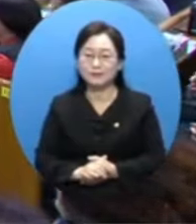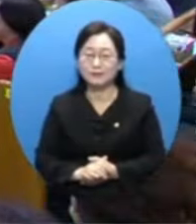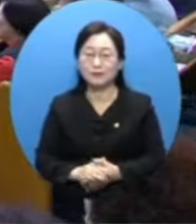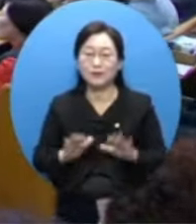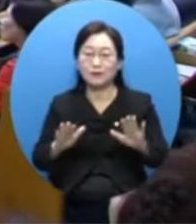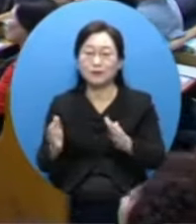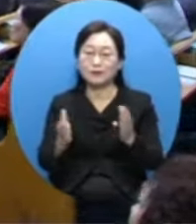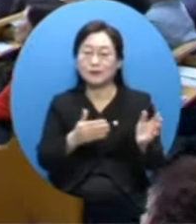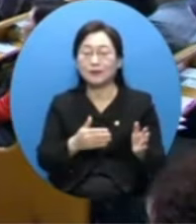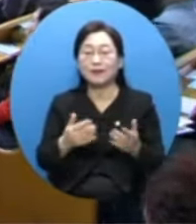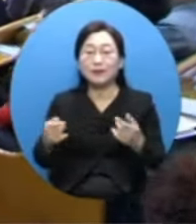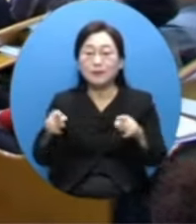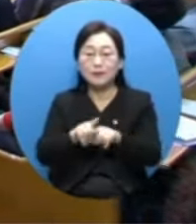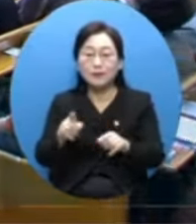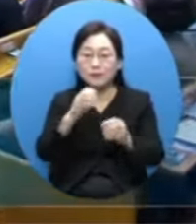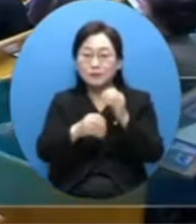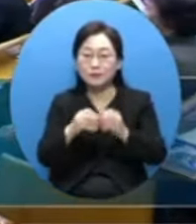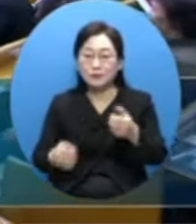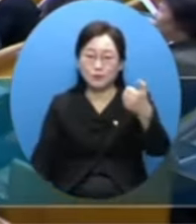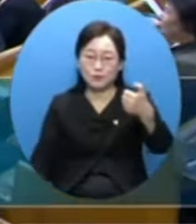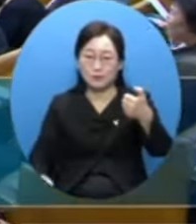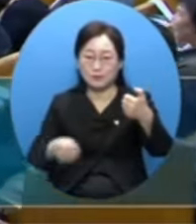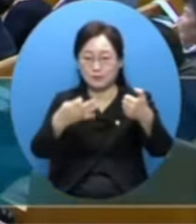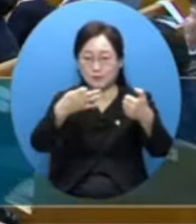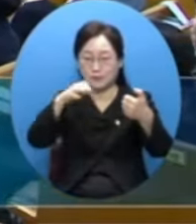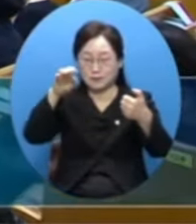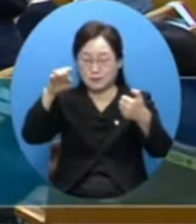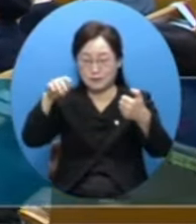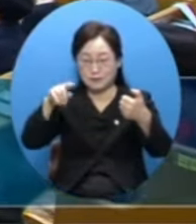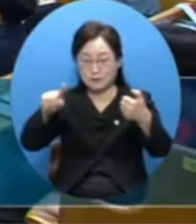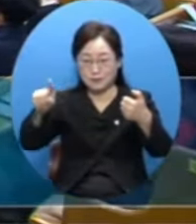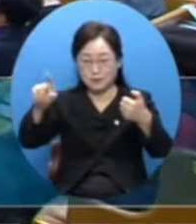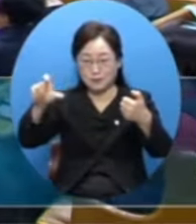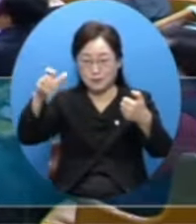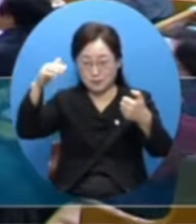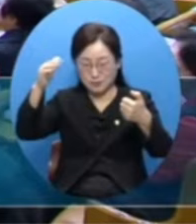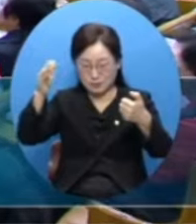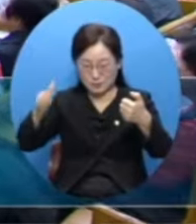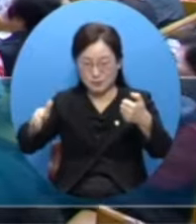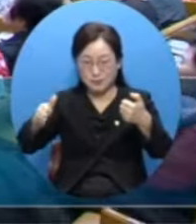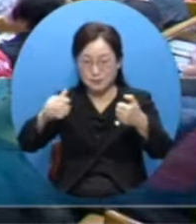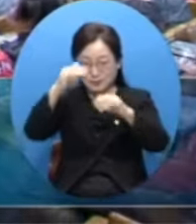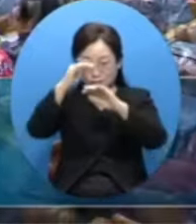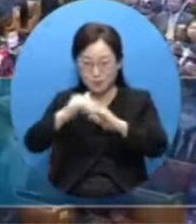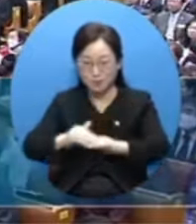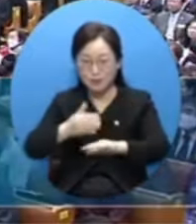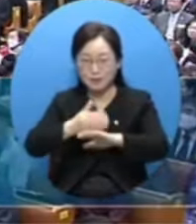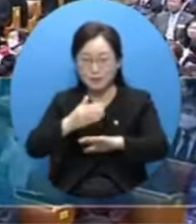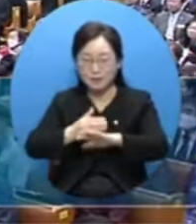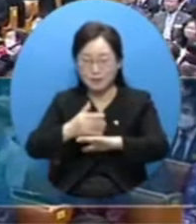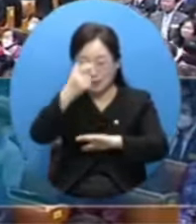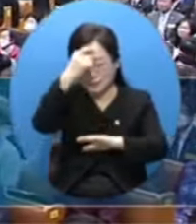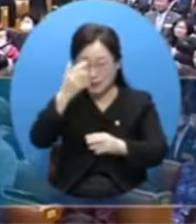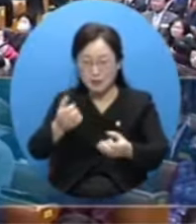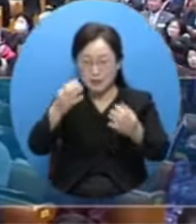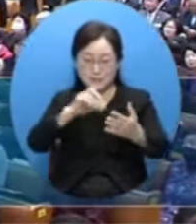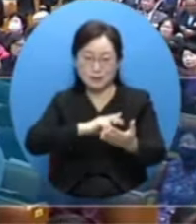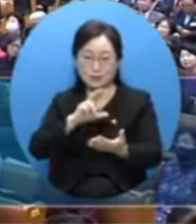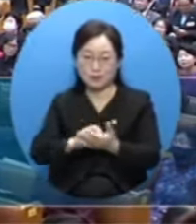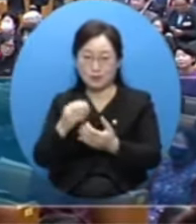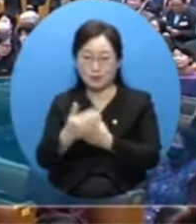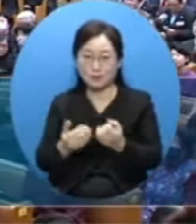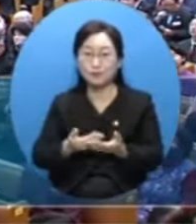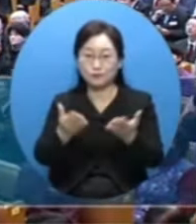오늘 저는 여러분과 함께 시편 50편 14절 15절을 본문으로 하여서 감사의 제사 이 같은 제목으로 말씀의 은혜를